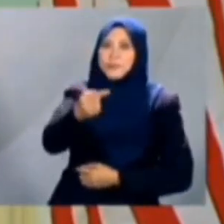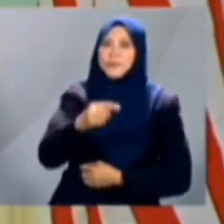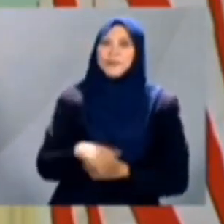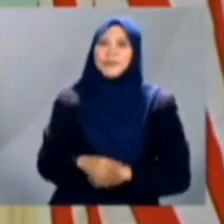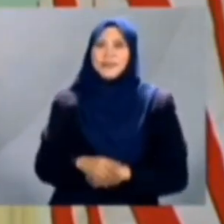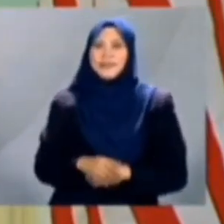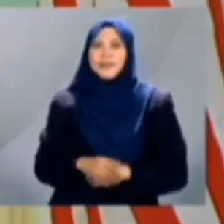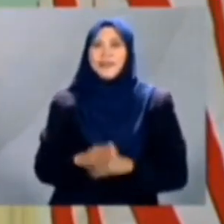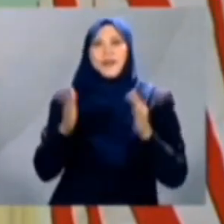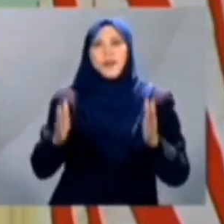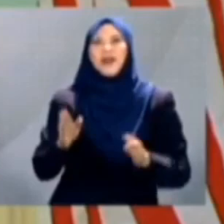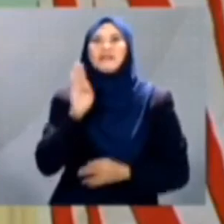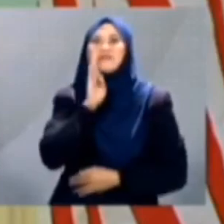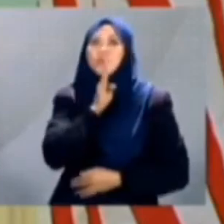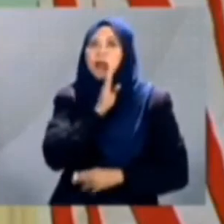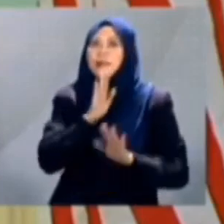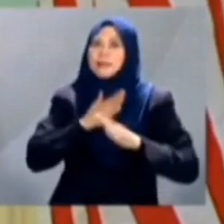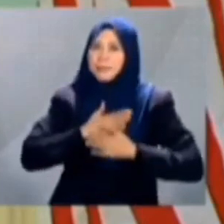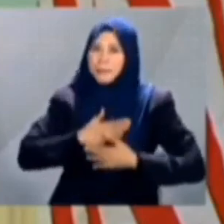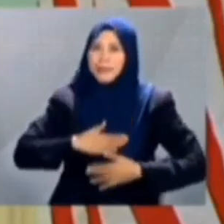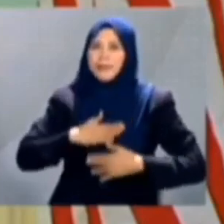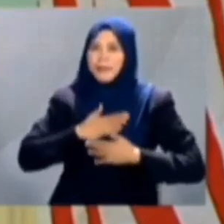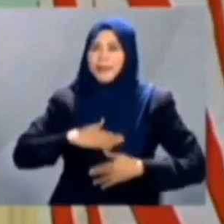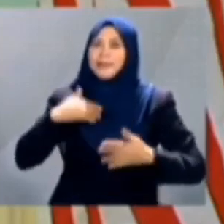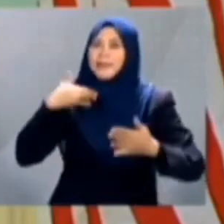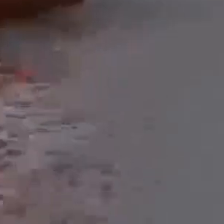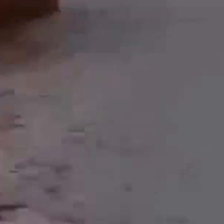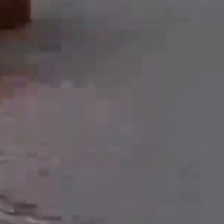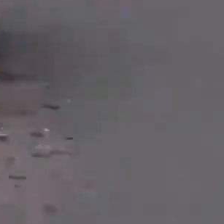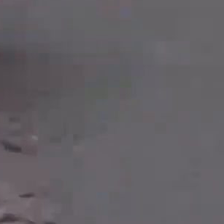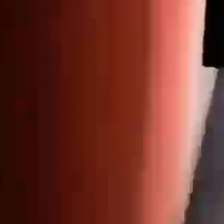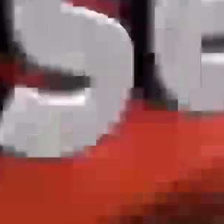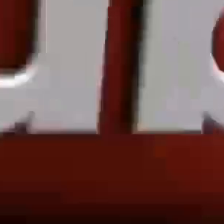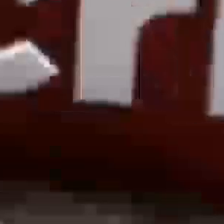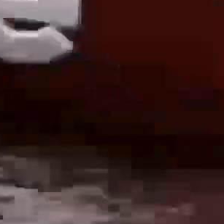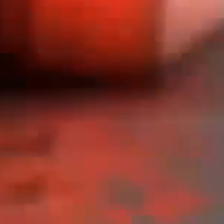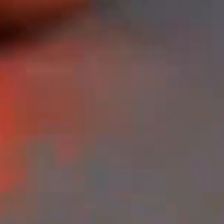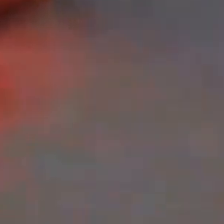bujang bersabar sehingga besok OK